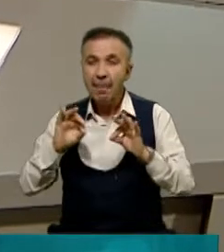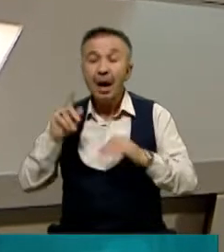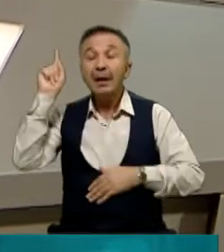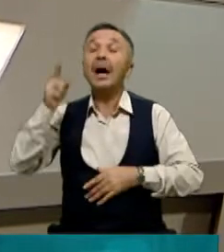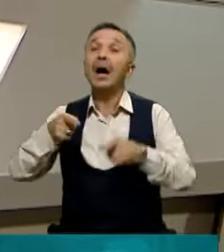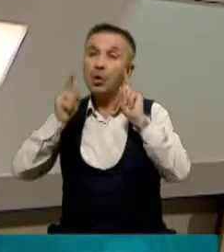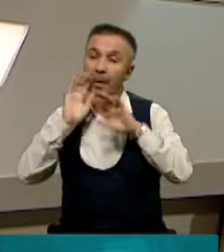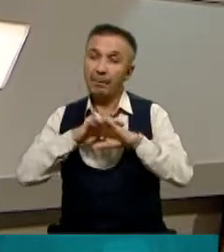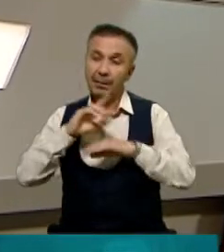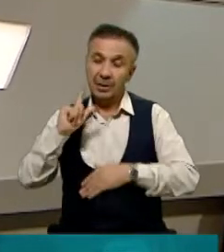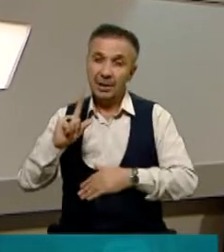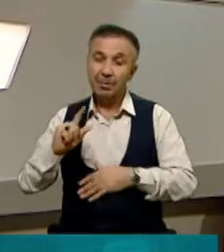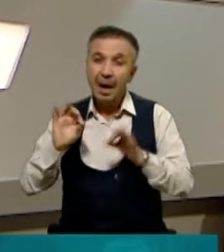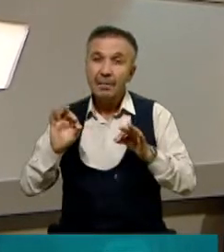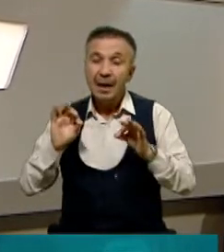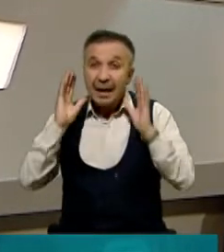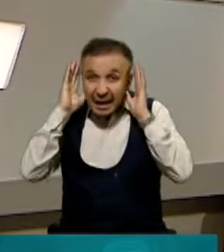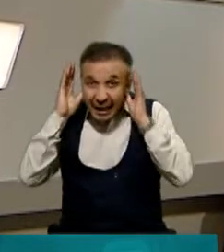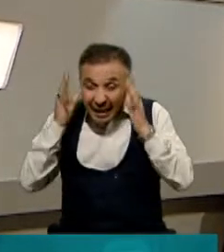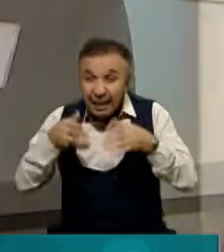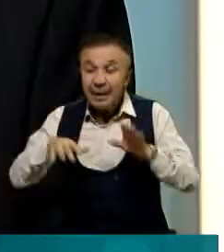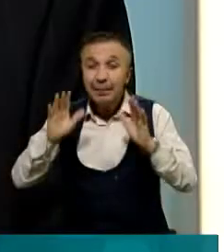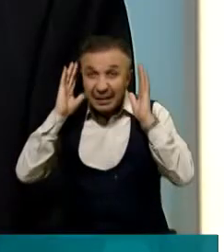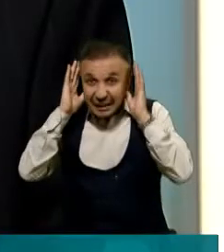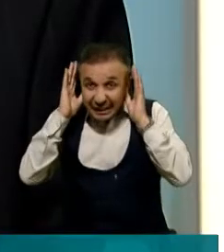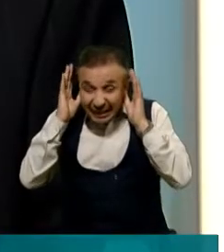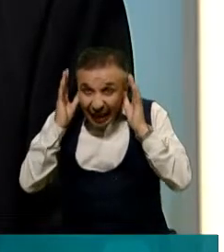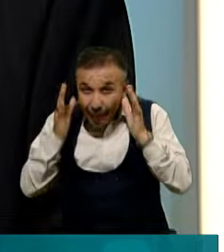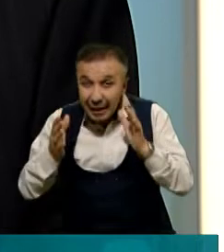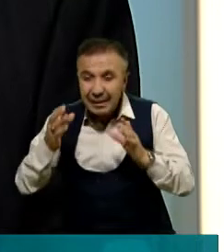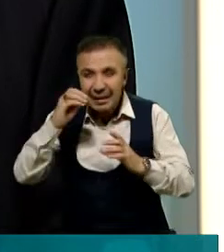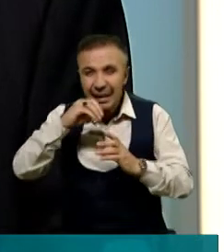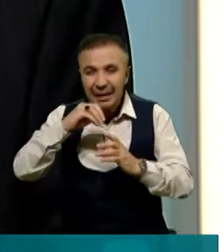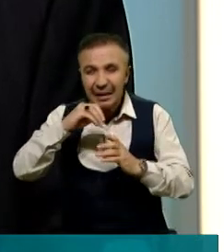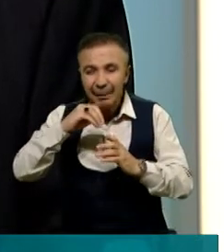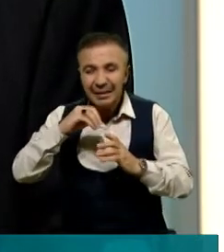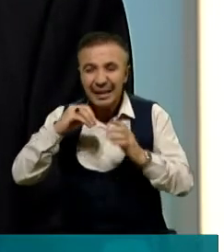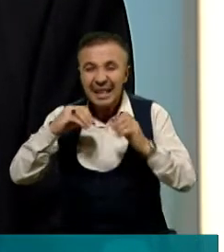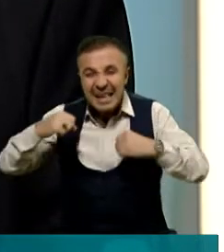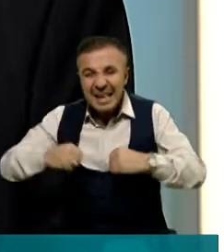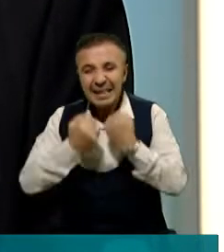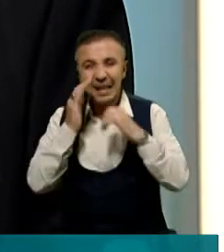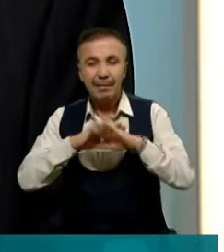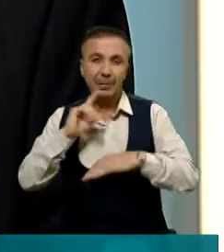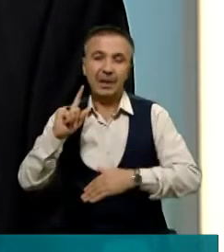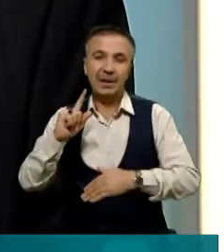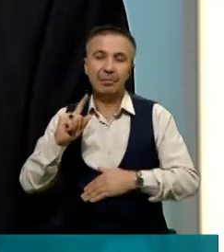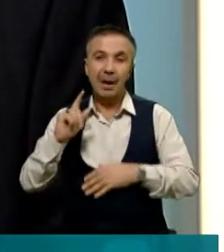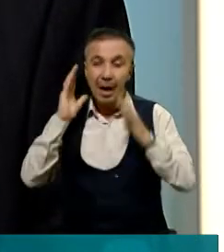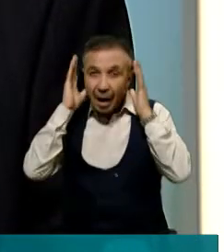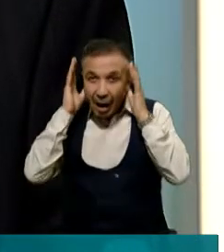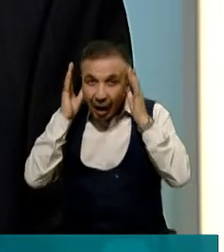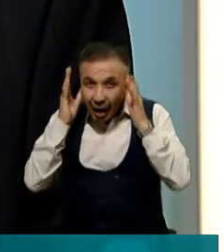kılamadığımız bu namazlarımızı kaza etmeliyiz var yani kaza etmeden bu namazlarımızı